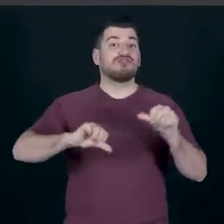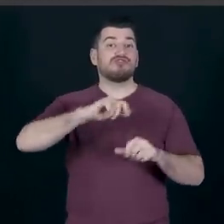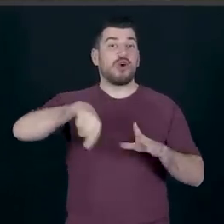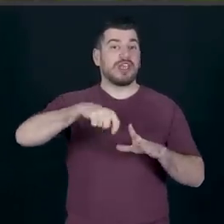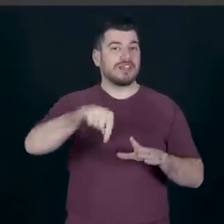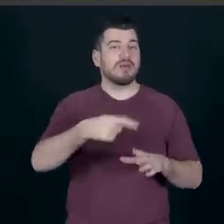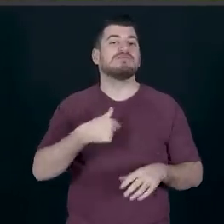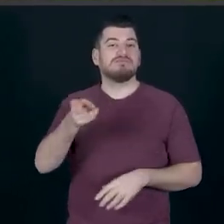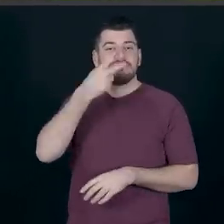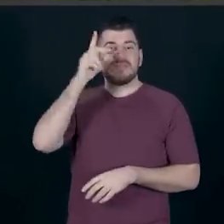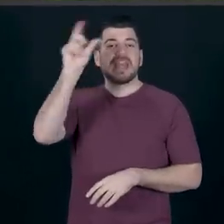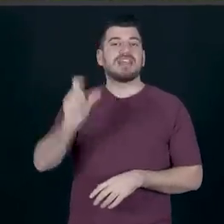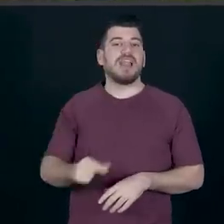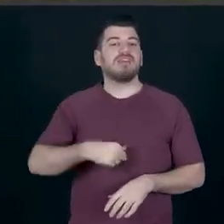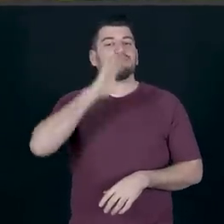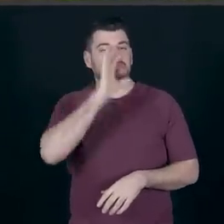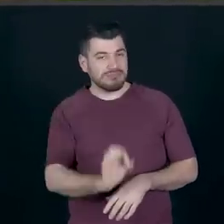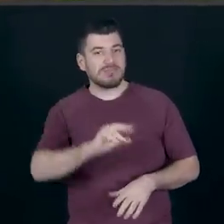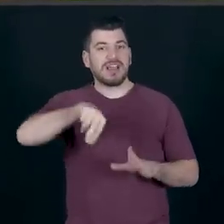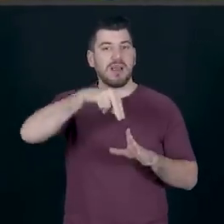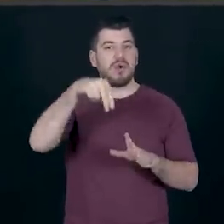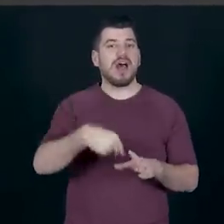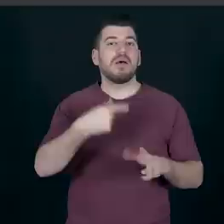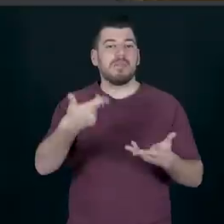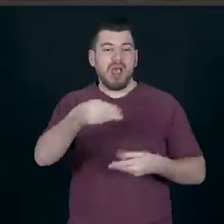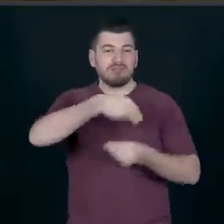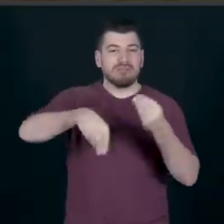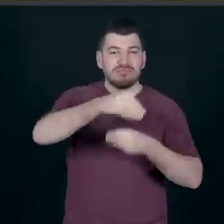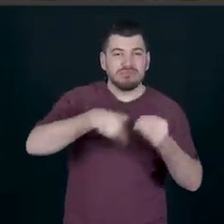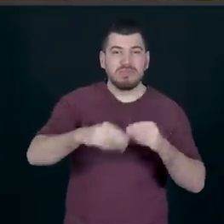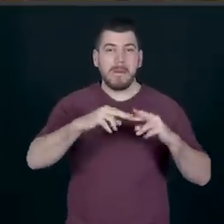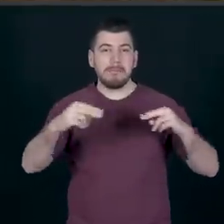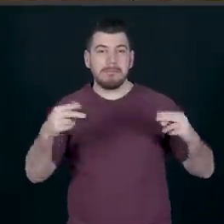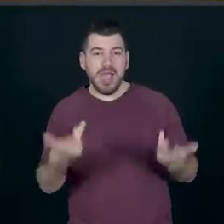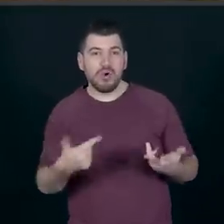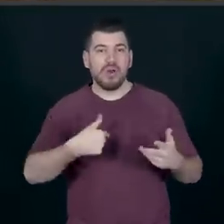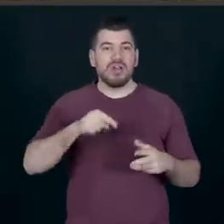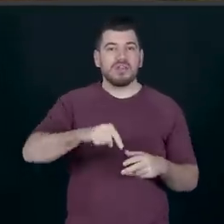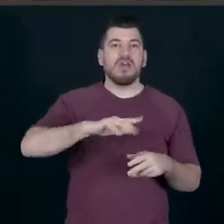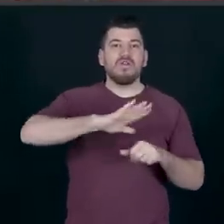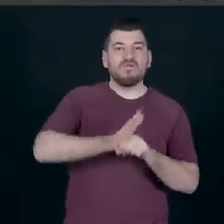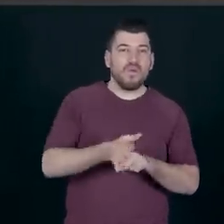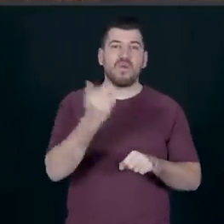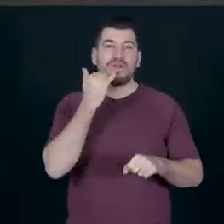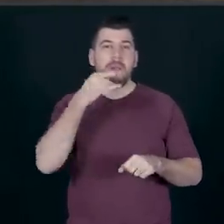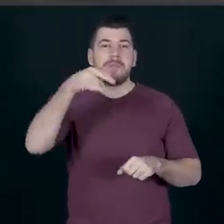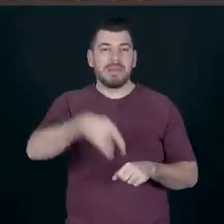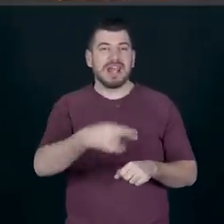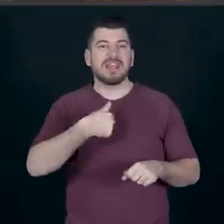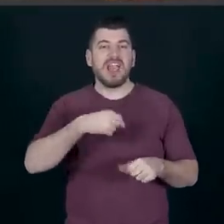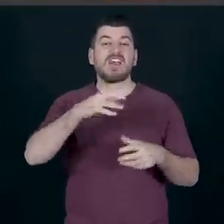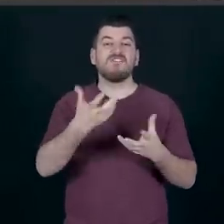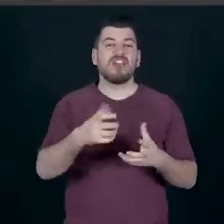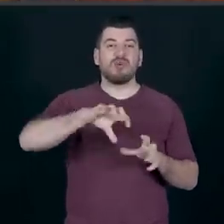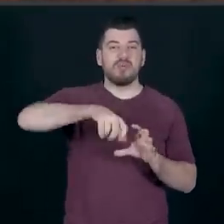Ιταλία. Αυθεντική καρμπονάρα με πλούσια σάλτσα, τραγανό μπέικον, μπόλικη παρμεζάνα και φρέσκο πιπέρι. Όλα αυτά μόλις σε